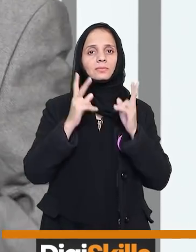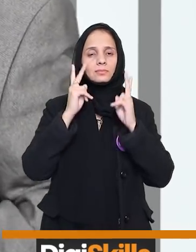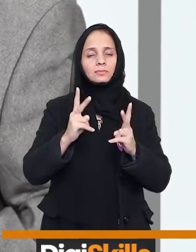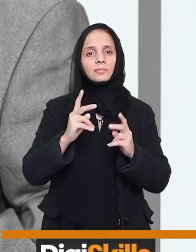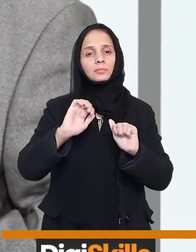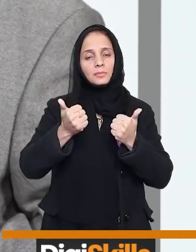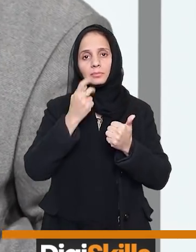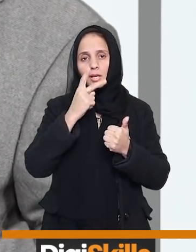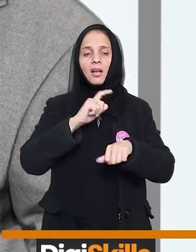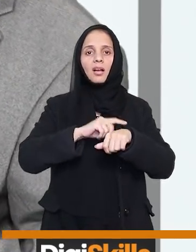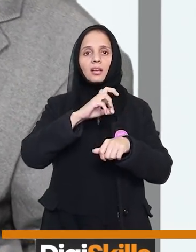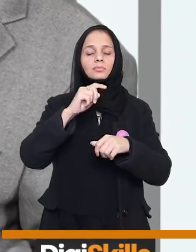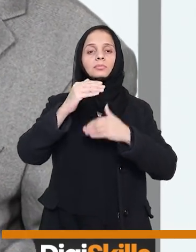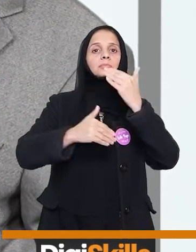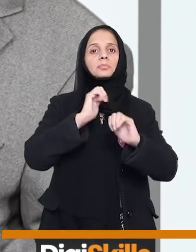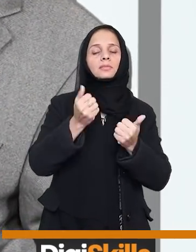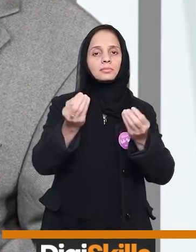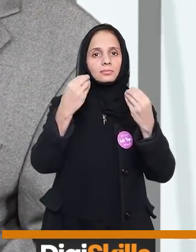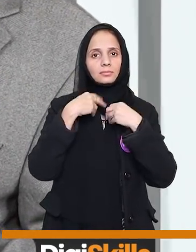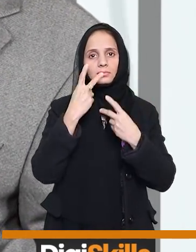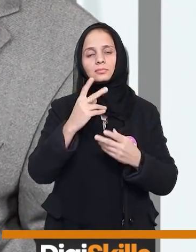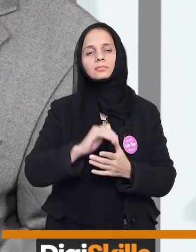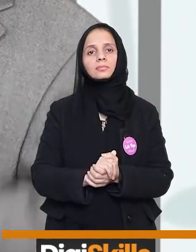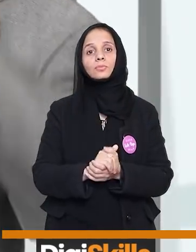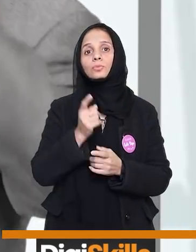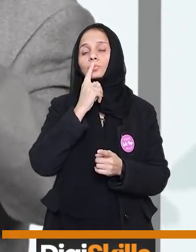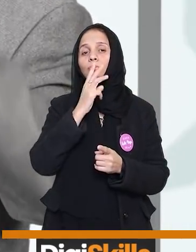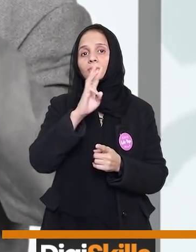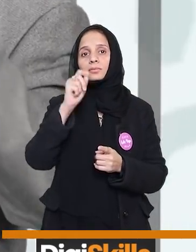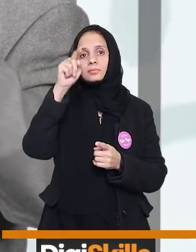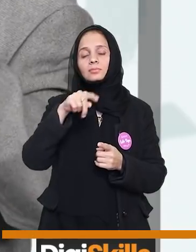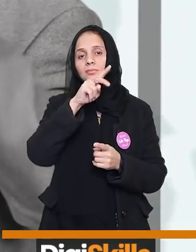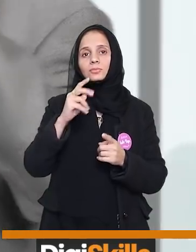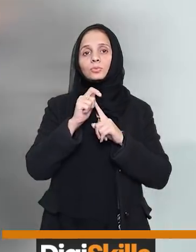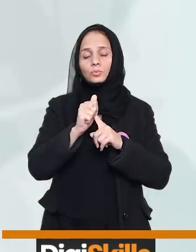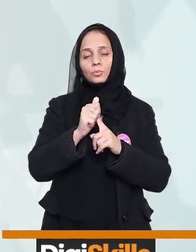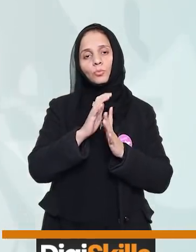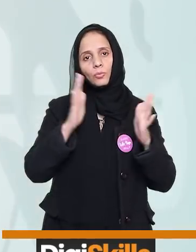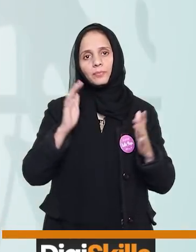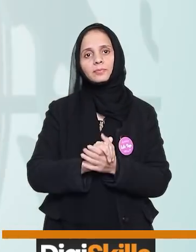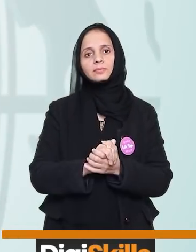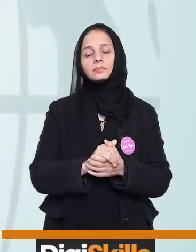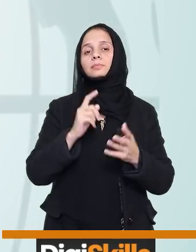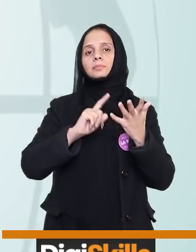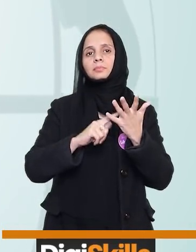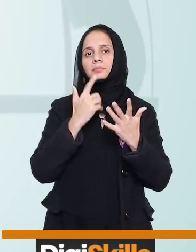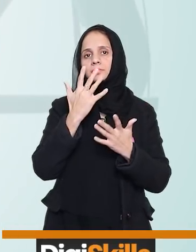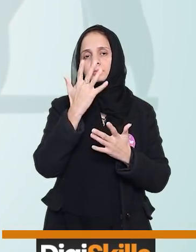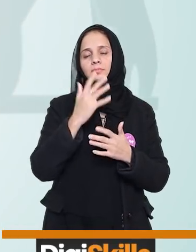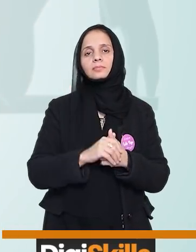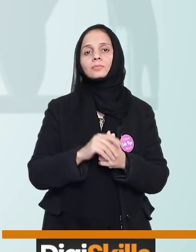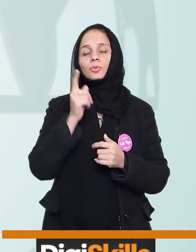ہے وہی ڈٹرمن کرے گا 80% آف دی آؤٹ کم فار دا ریسٹ آف دیٹ اسکل. سو دیٹ 20% از ایکچولی ویری امپورٹنٹ. 5ویں